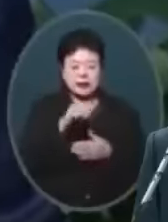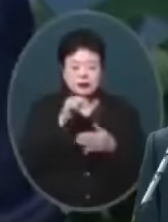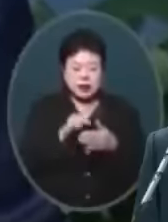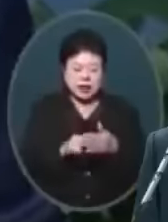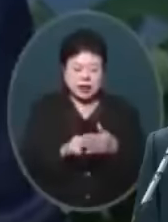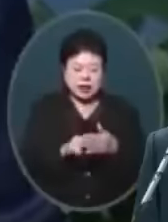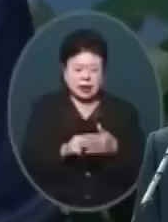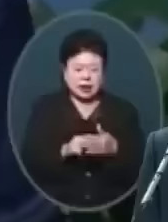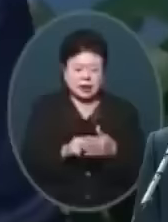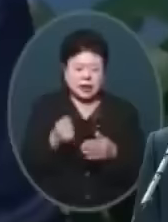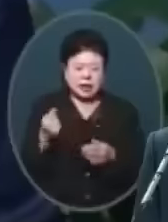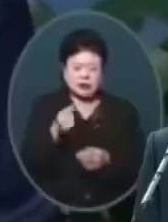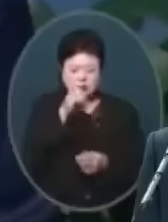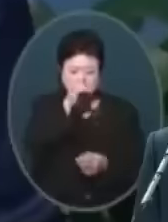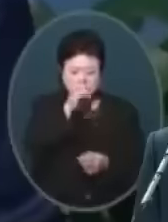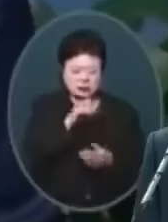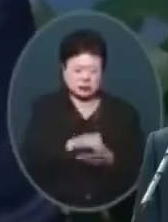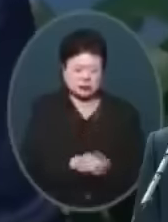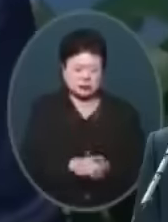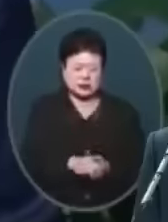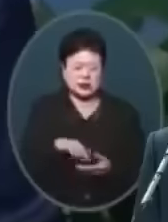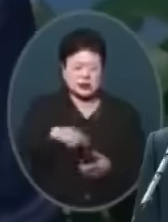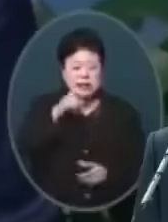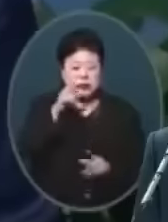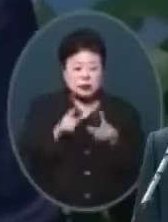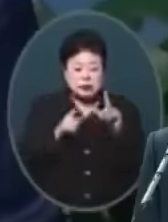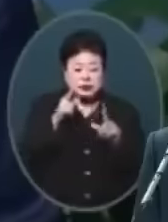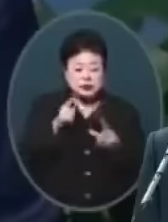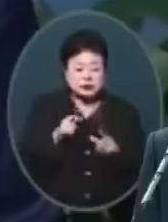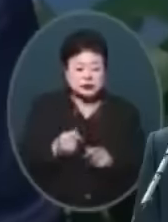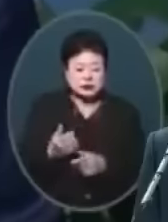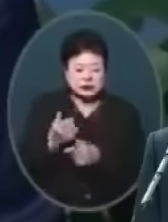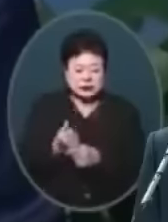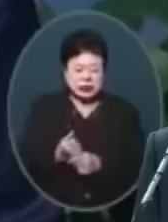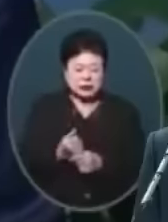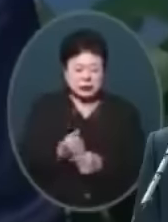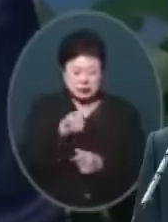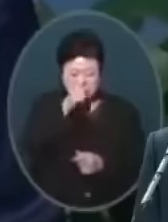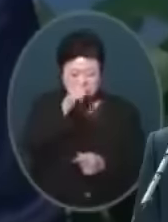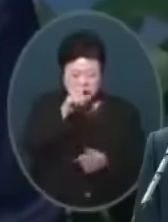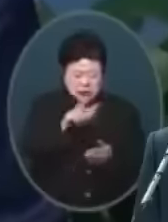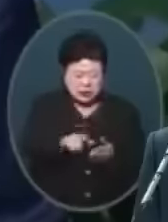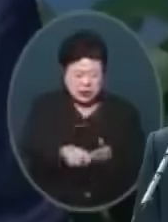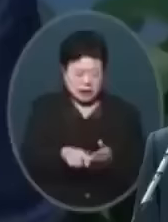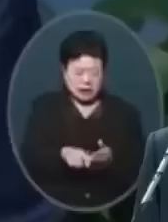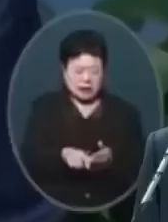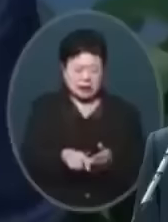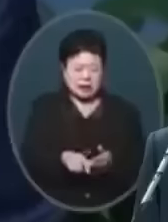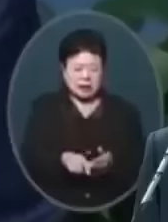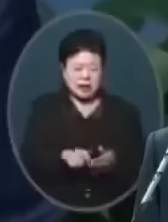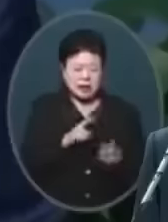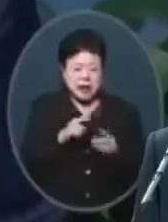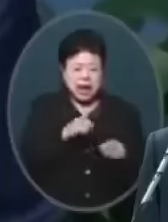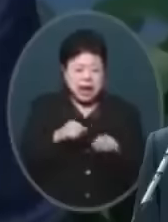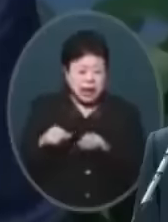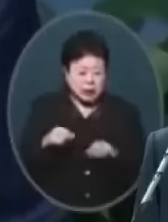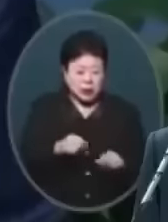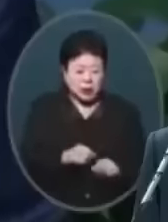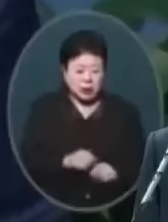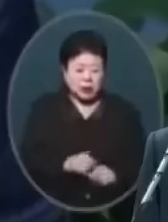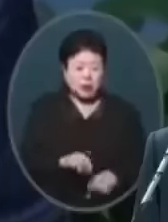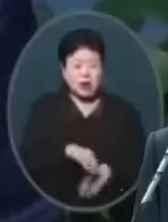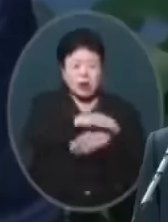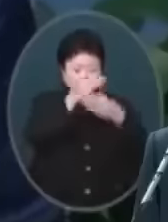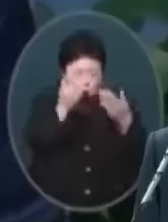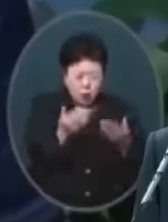마음속에 가지고 자화상이 그를 붙잡고 있으면 어느 심사 행동이 그 다음 내일은